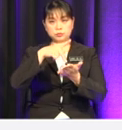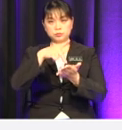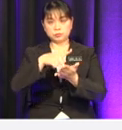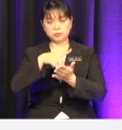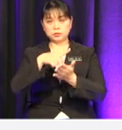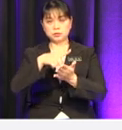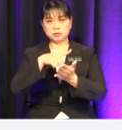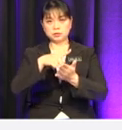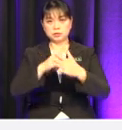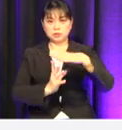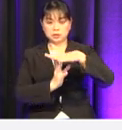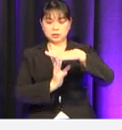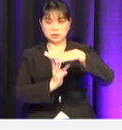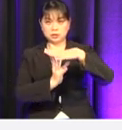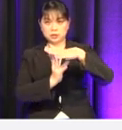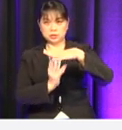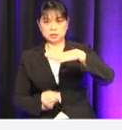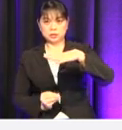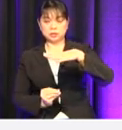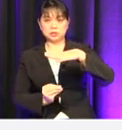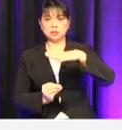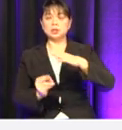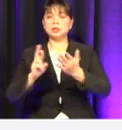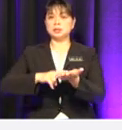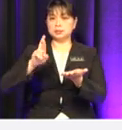direndahkan Oke lagi lagi